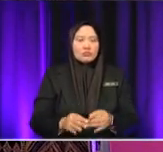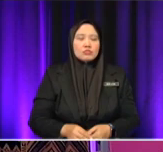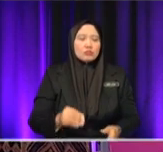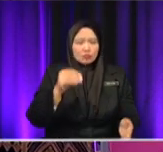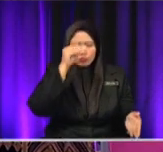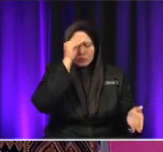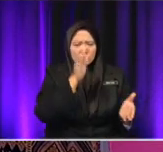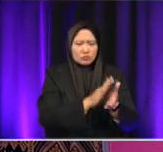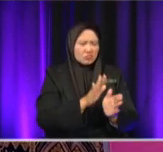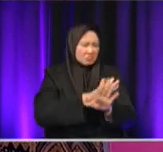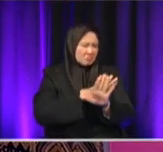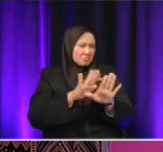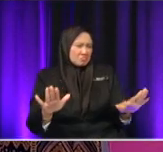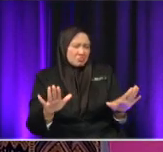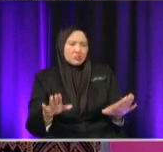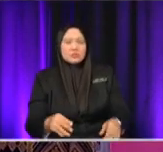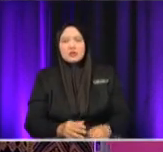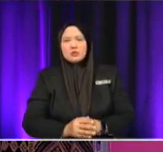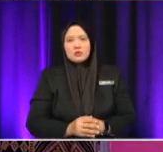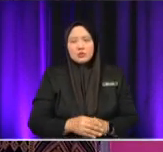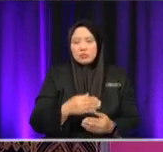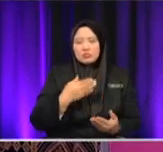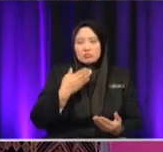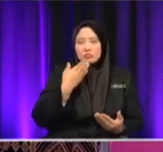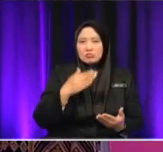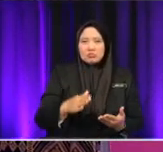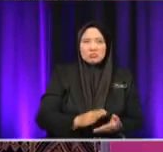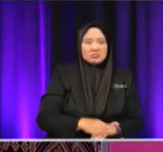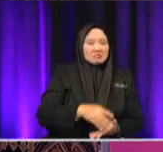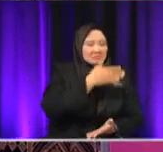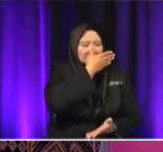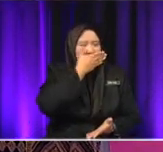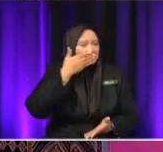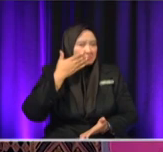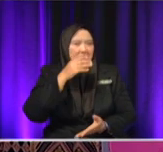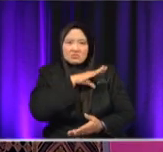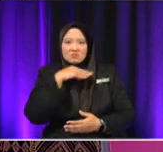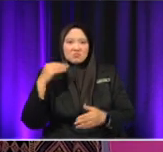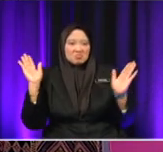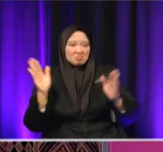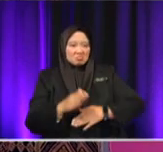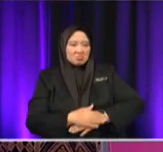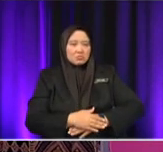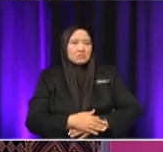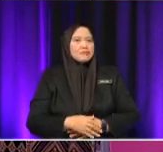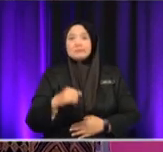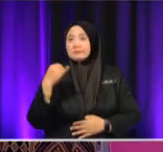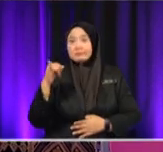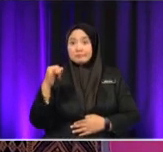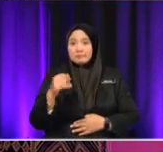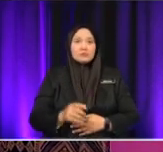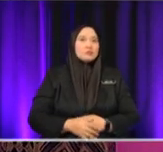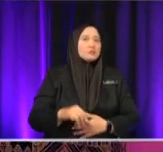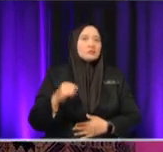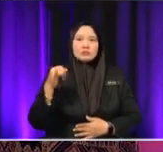dalam Islam si suami hanya boleh memerintahkan istri untuk mentaati apa saja yang di bawah tugas seorang suami itu